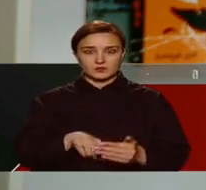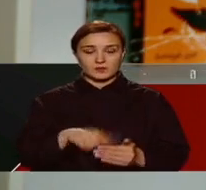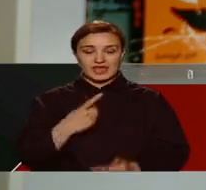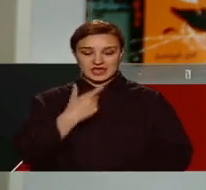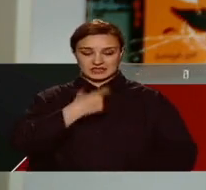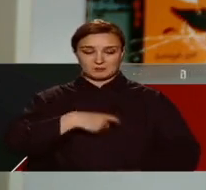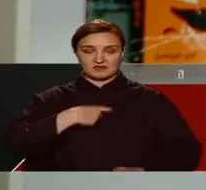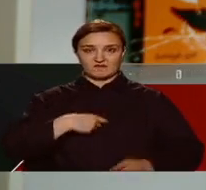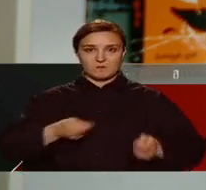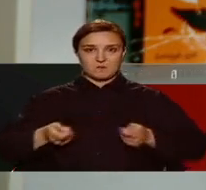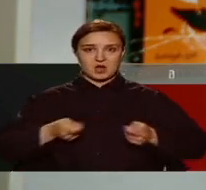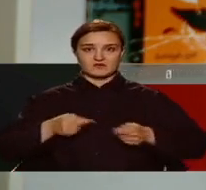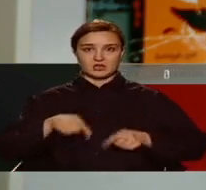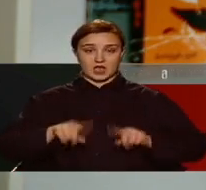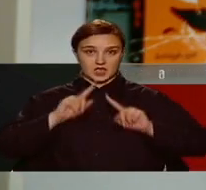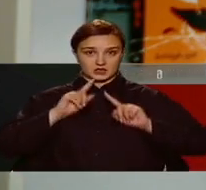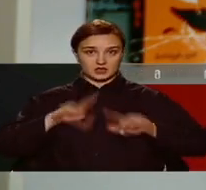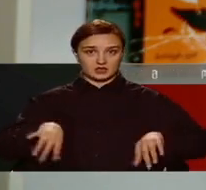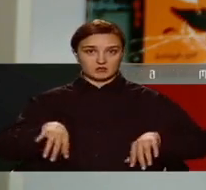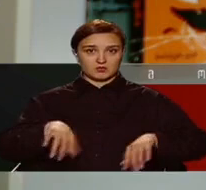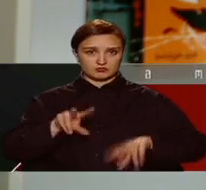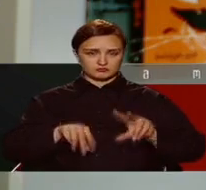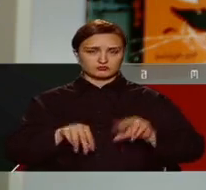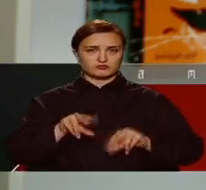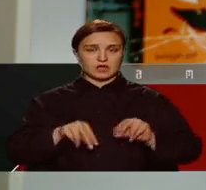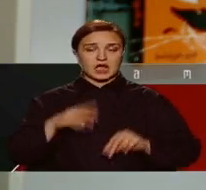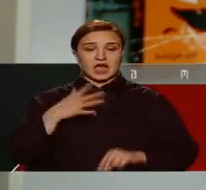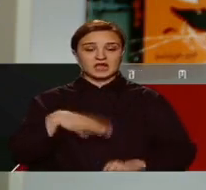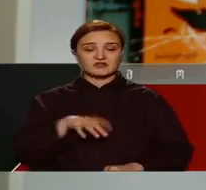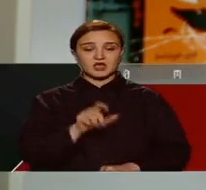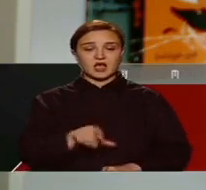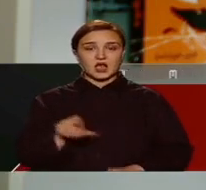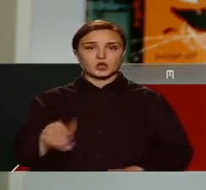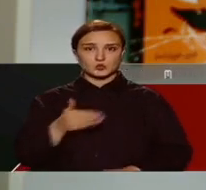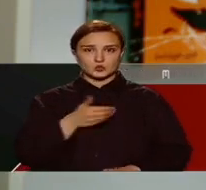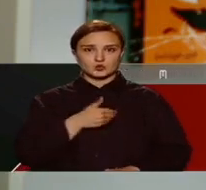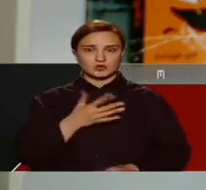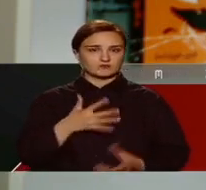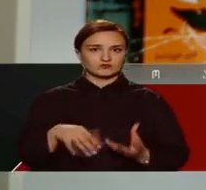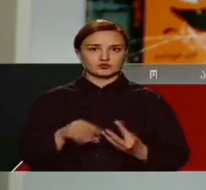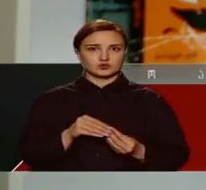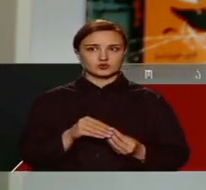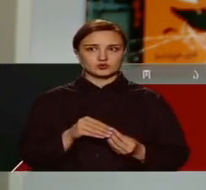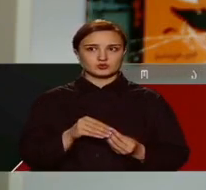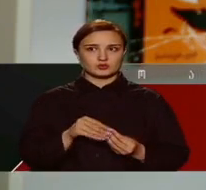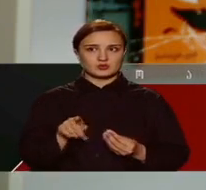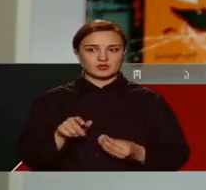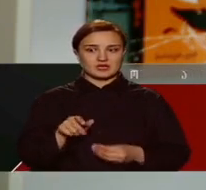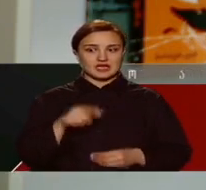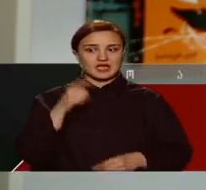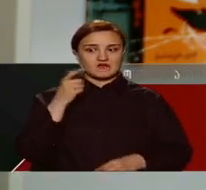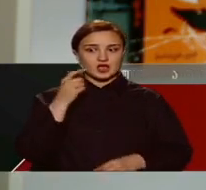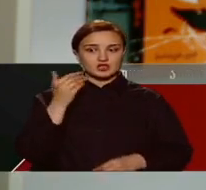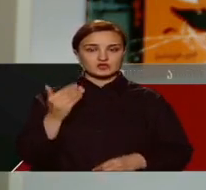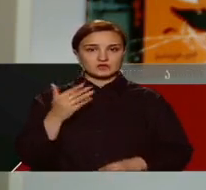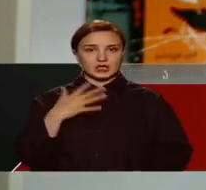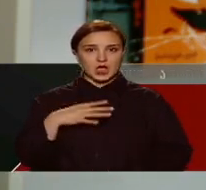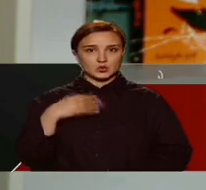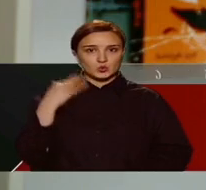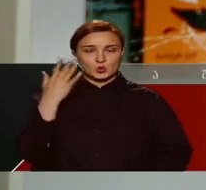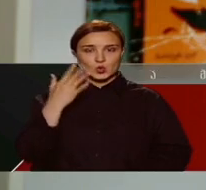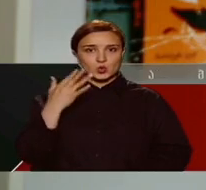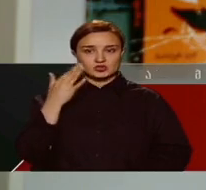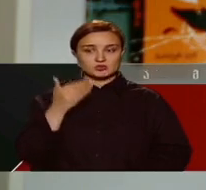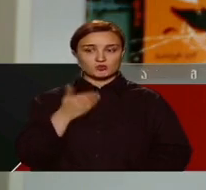ერთპიროვნული მმართველობა აქ აღარ იქნება. Იმიტომ რომ ფაქტია, რომ ქართველ ხალხსაც უნდა, ყველას უნდა, რომ აი ეს მმართველობა, ბიძინა ივანიშვილი და ქართული ოცნება